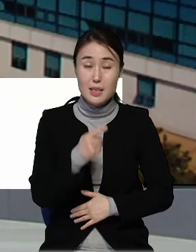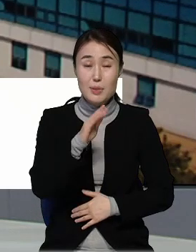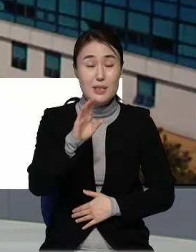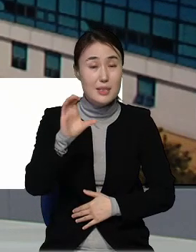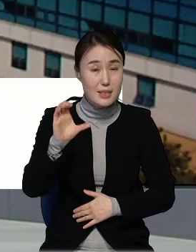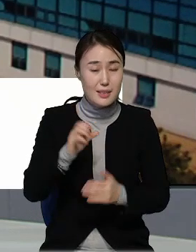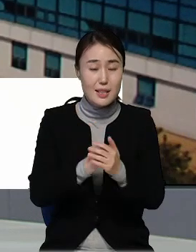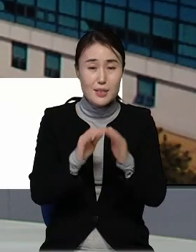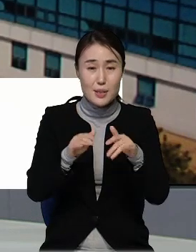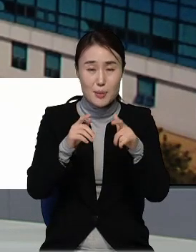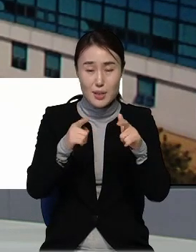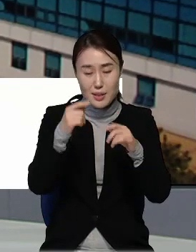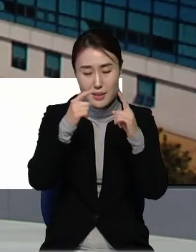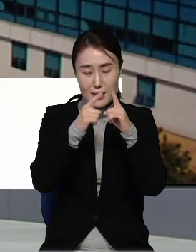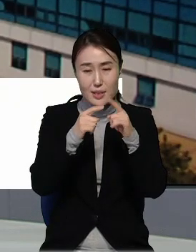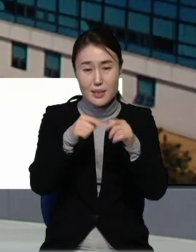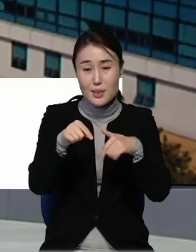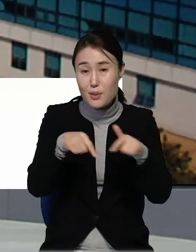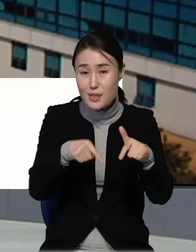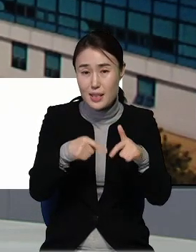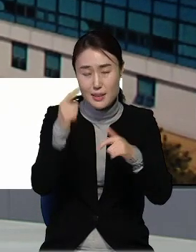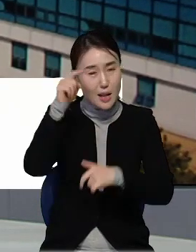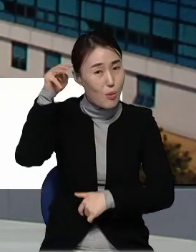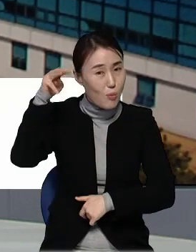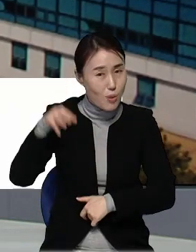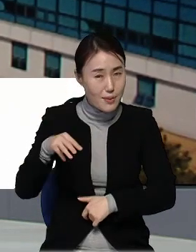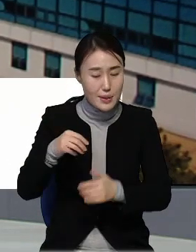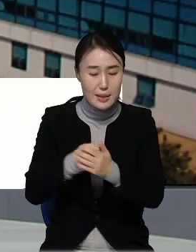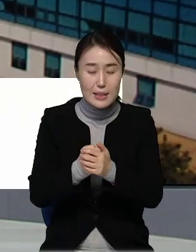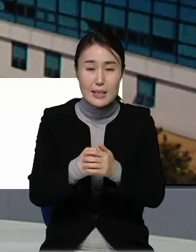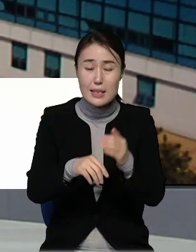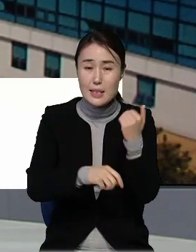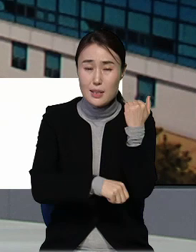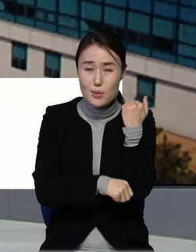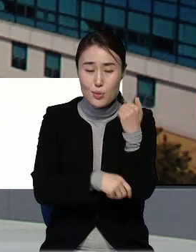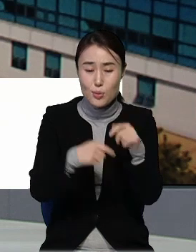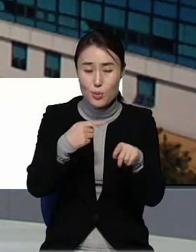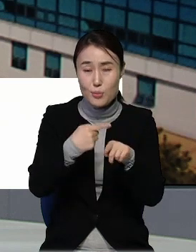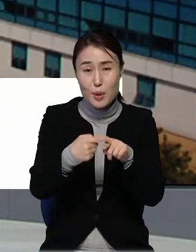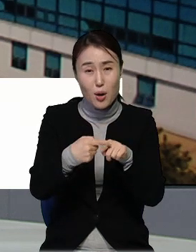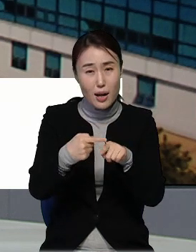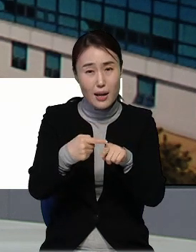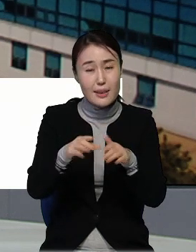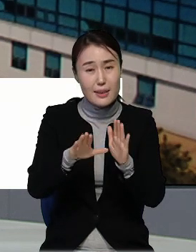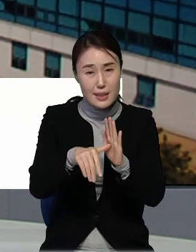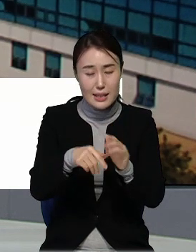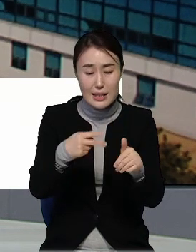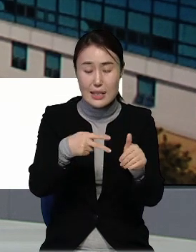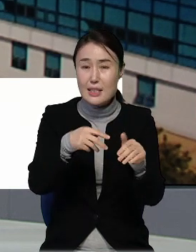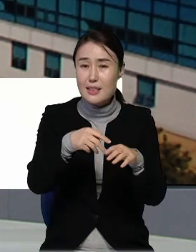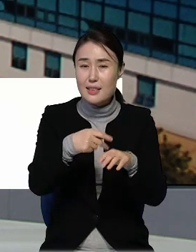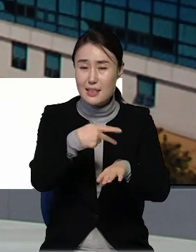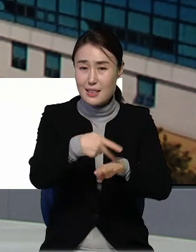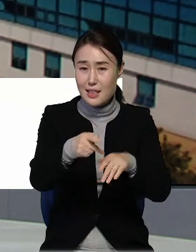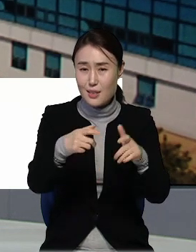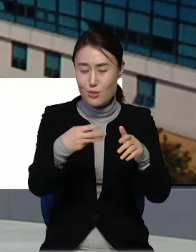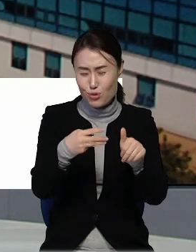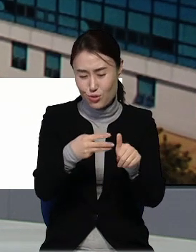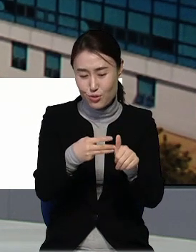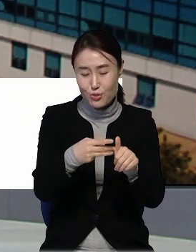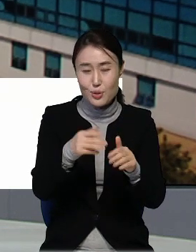KBC와 전남대 정책대학원이 실시한 광주전남 기초지자체 평가에서 신안군은 단체장과 지방의회,